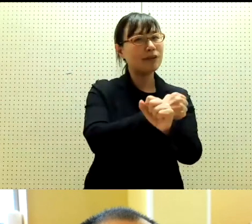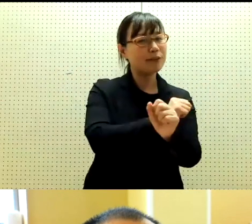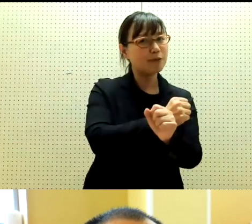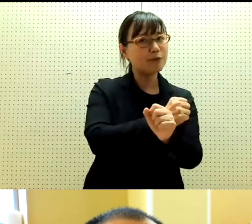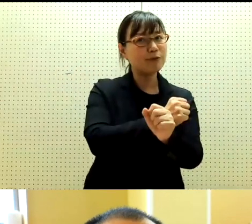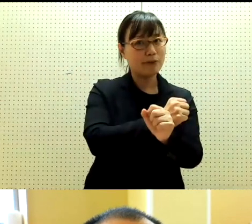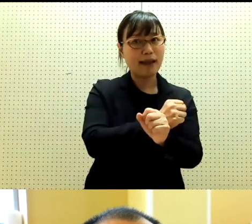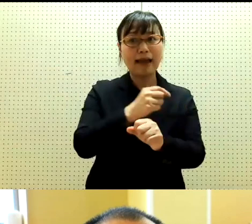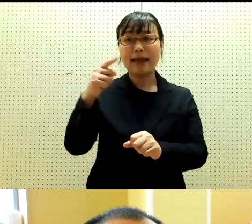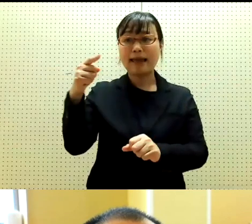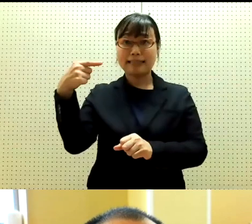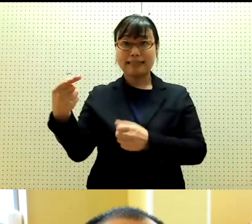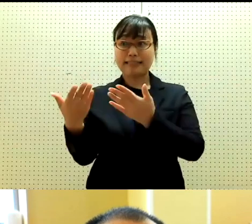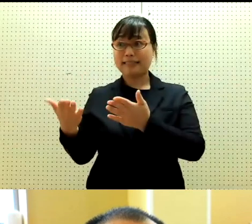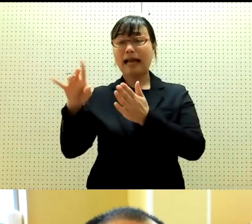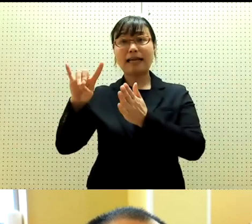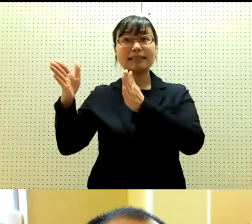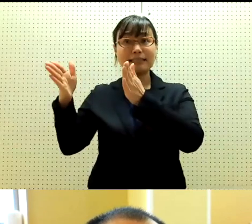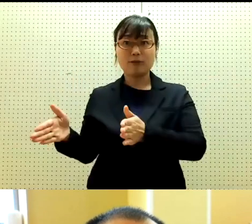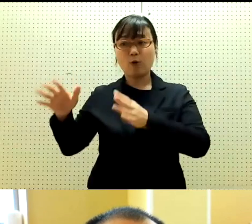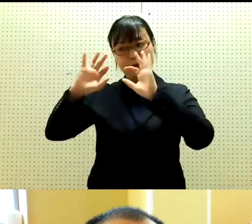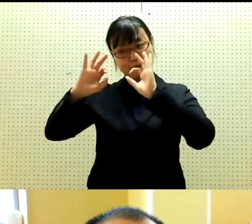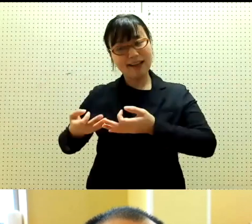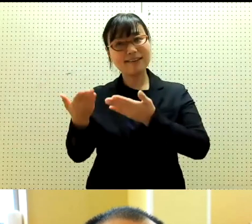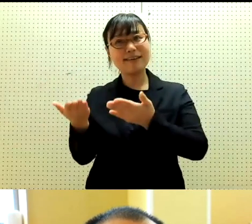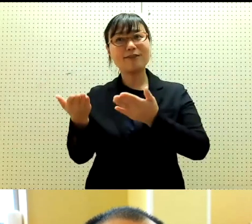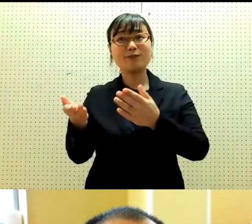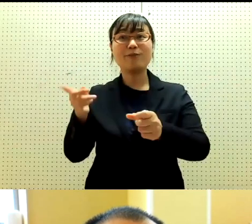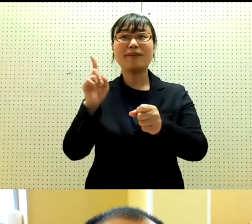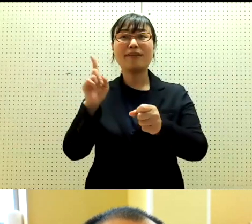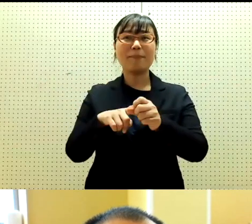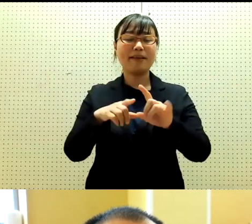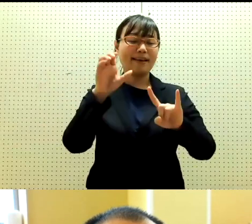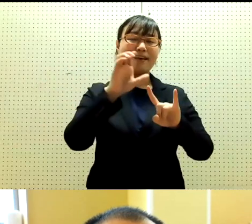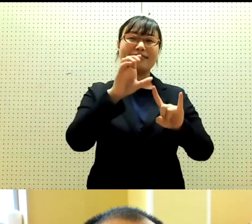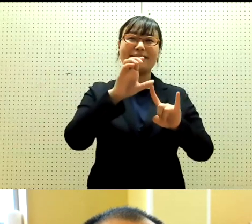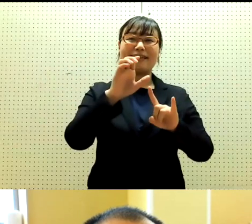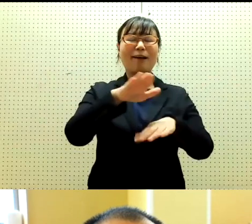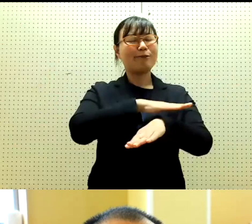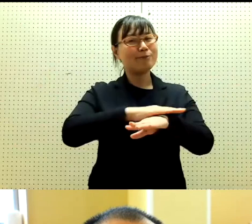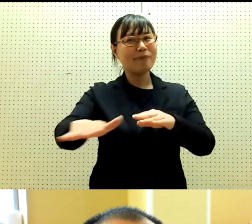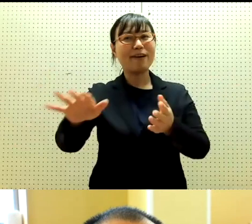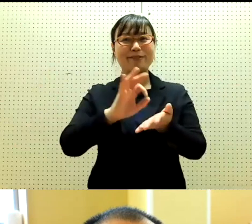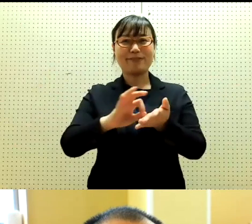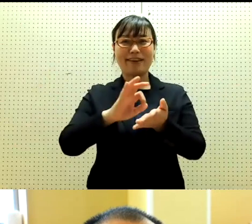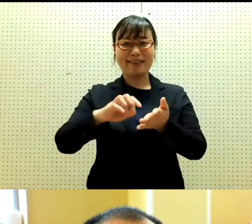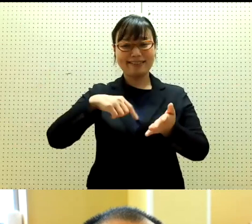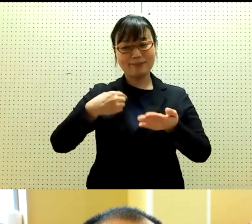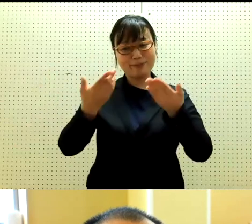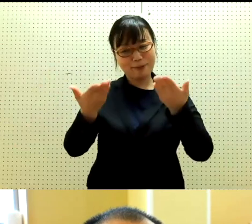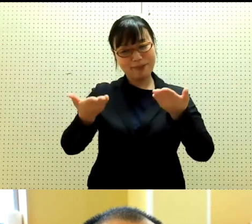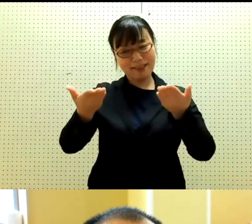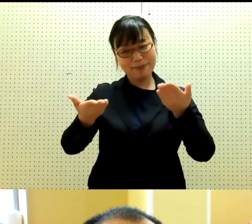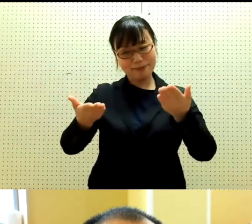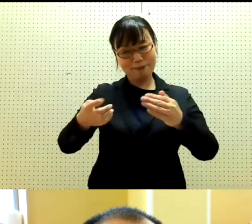振り返り学習を行うために ICT を有効に活用して、 自らの学びを深めていただきたいと思